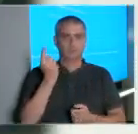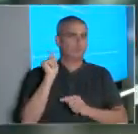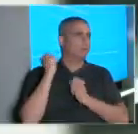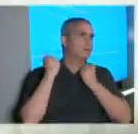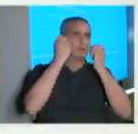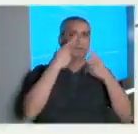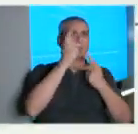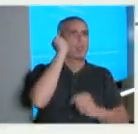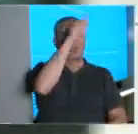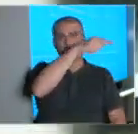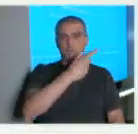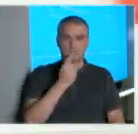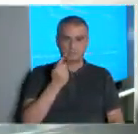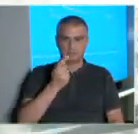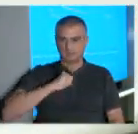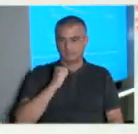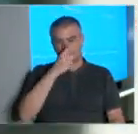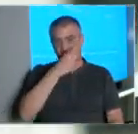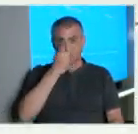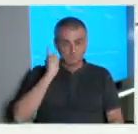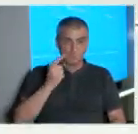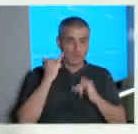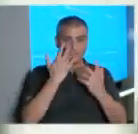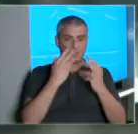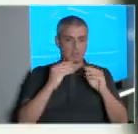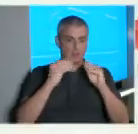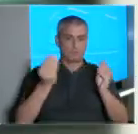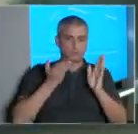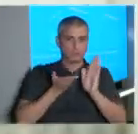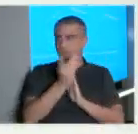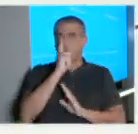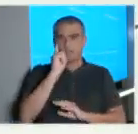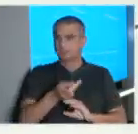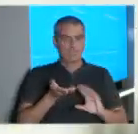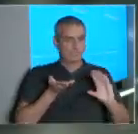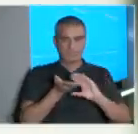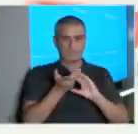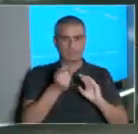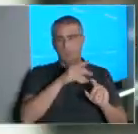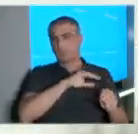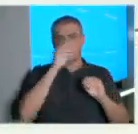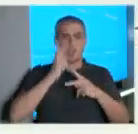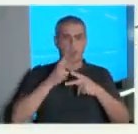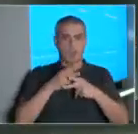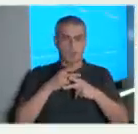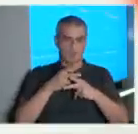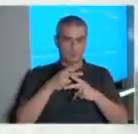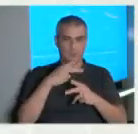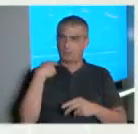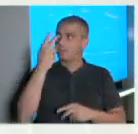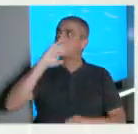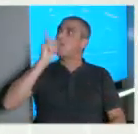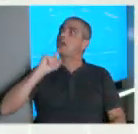לבית חולים זיף. בבית חולים זיף צריך להביא כמה מכשירים שלא צריכים לקחת חולה שאם הוא נפל